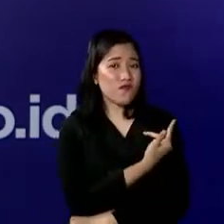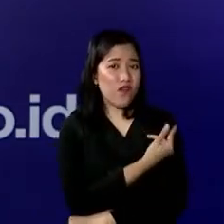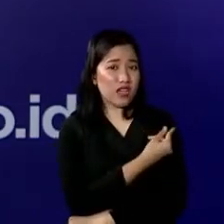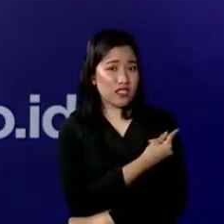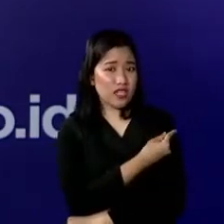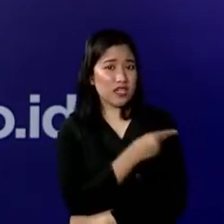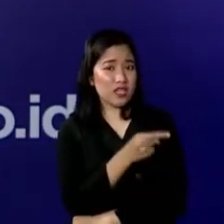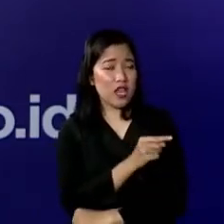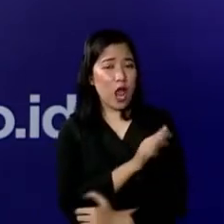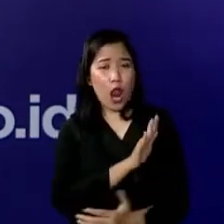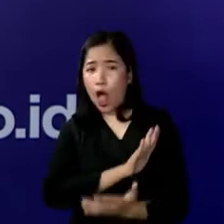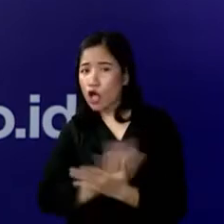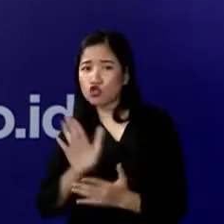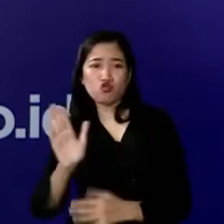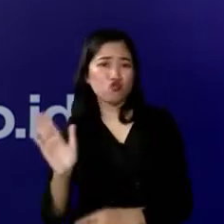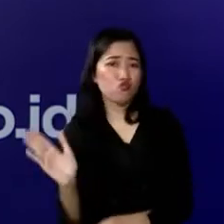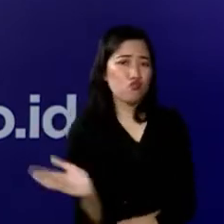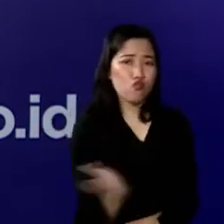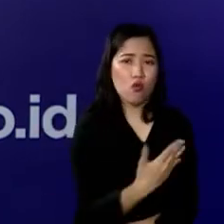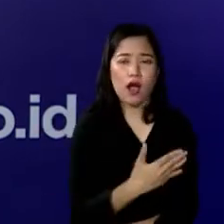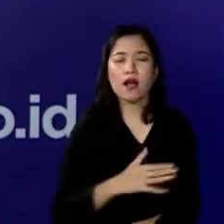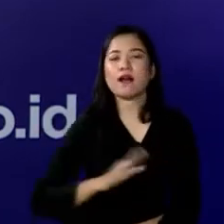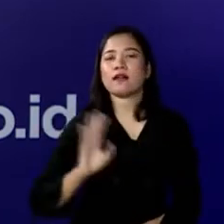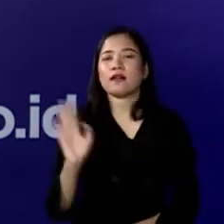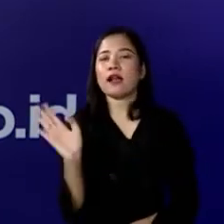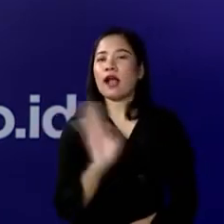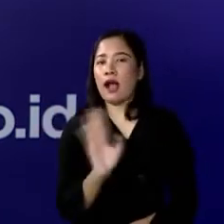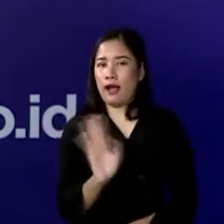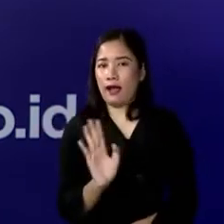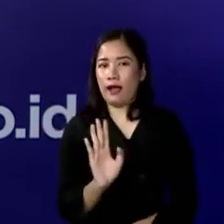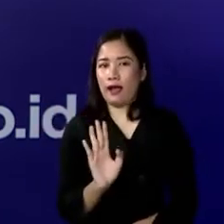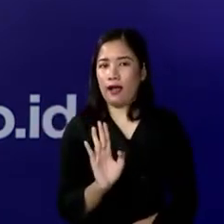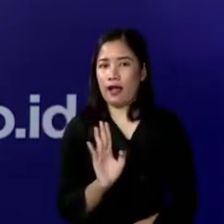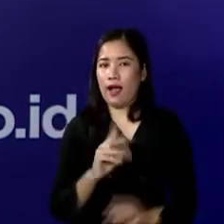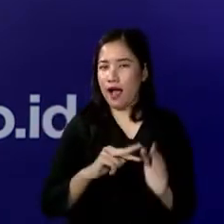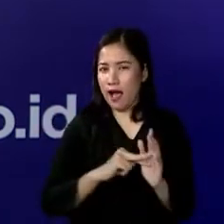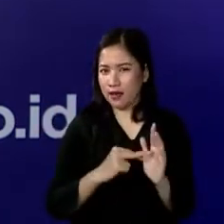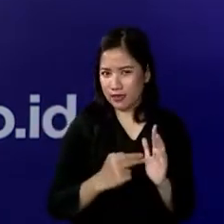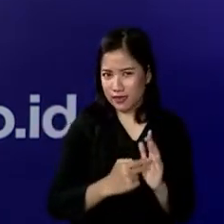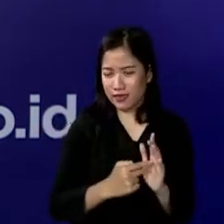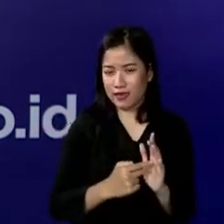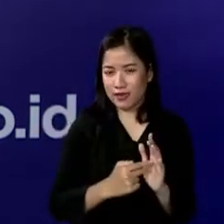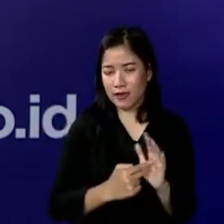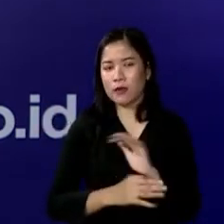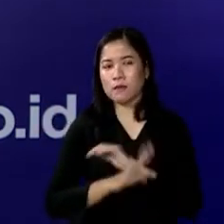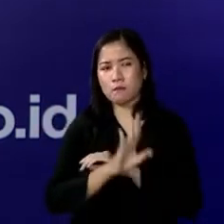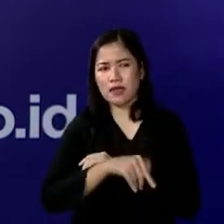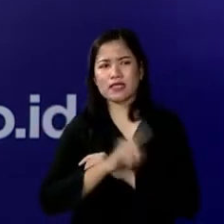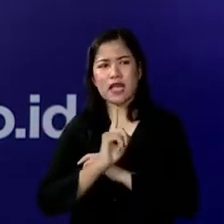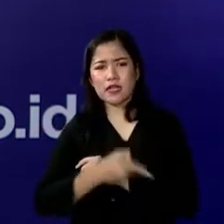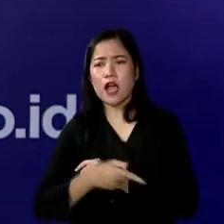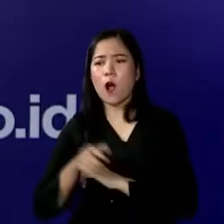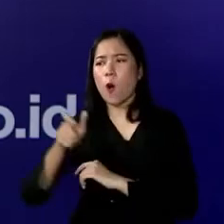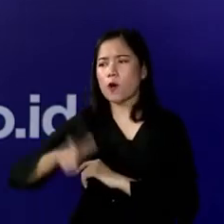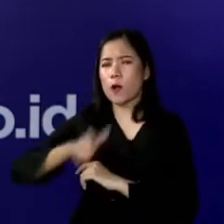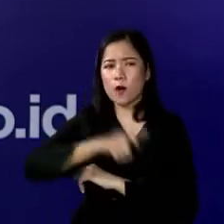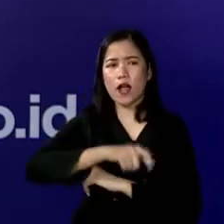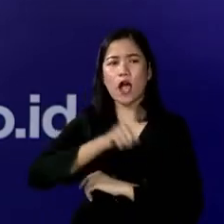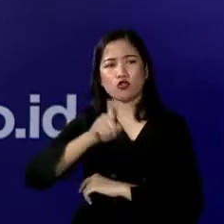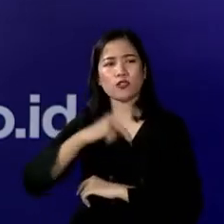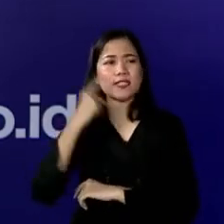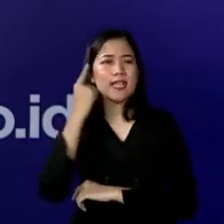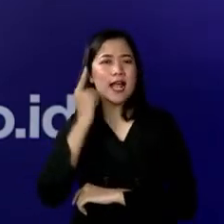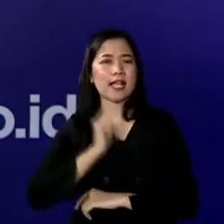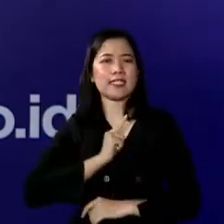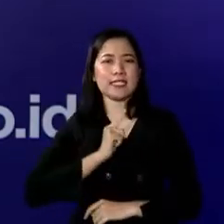diberikan sekaligus Kepada seluruh masyarakat Indonesia artinya masih ada orang-orang yang tetap harus bisa menjaga diri